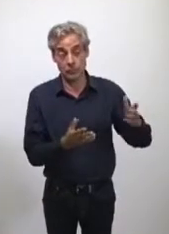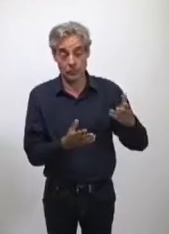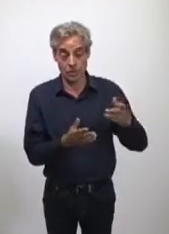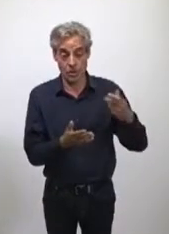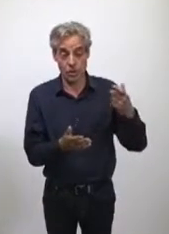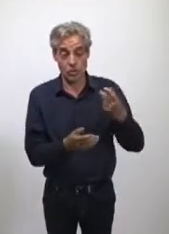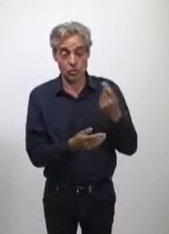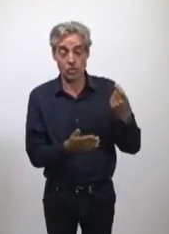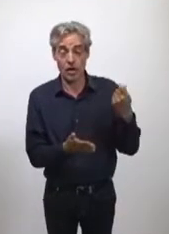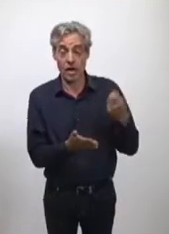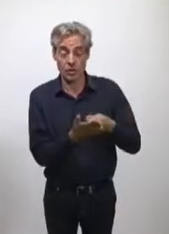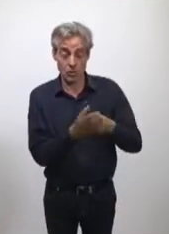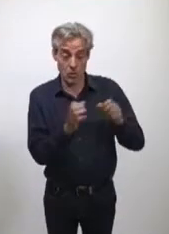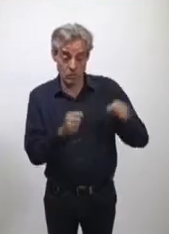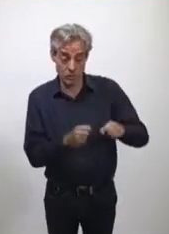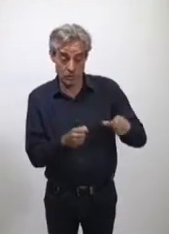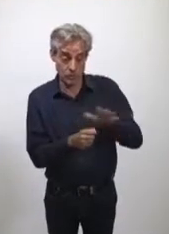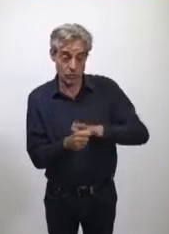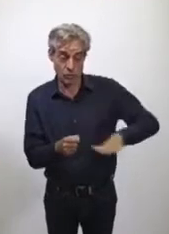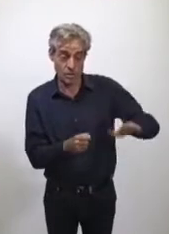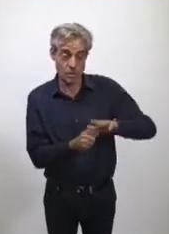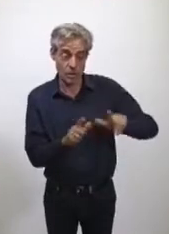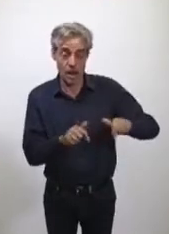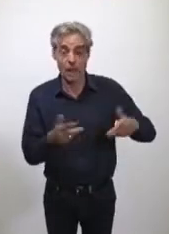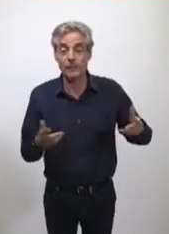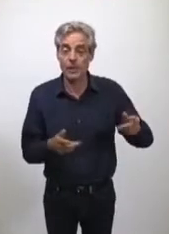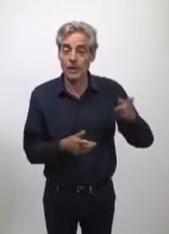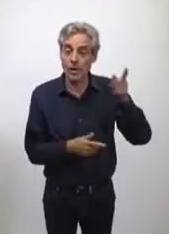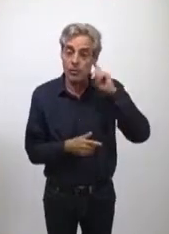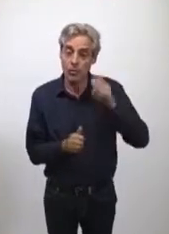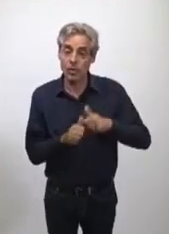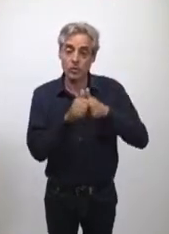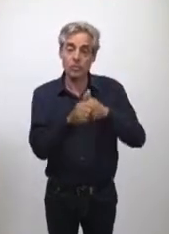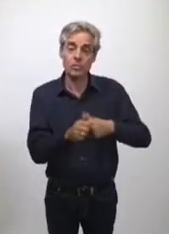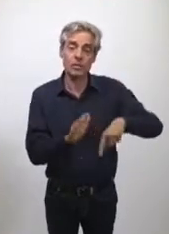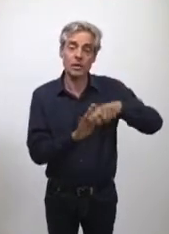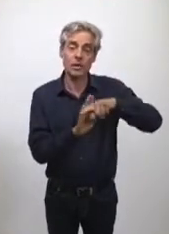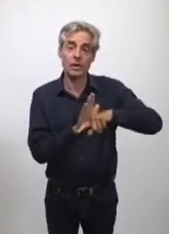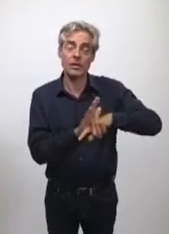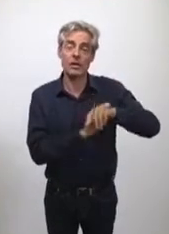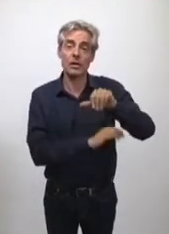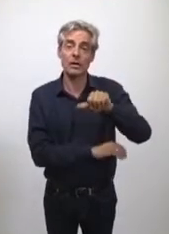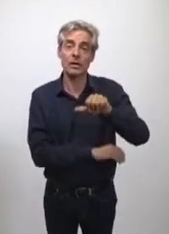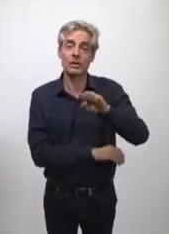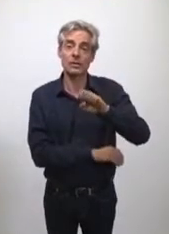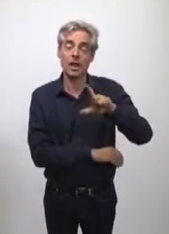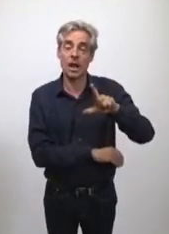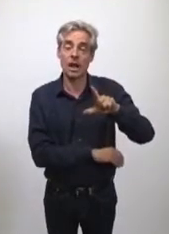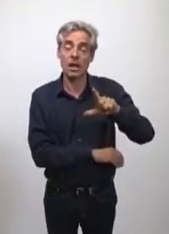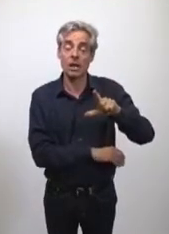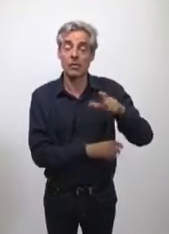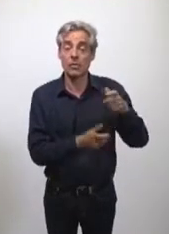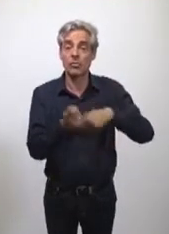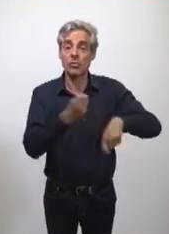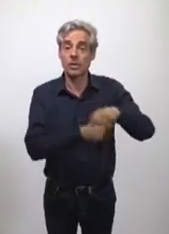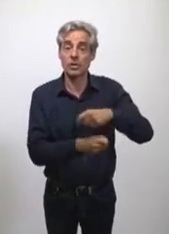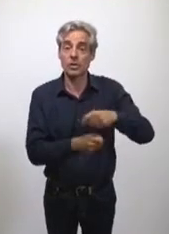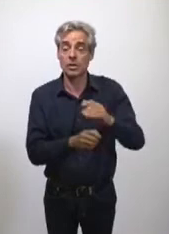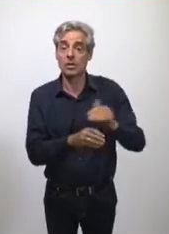acheteur possible sur ce lieu, qui est régi par un règlement d'ASL, du marché des grands hommes. La